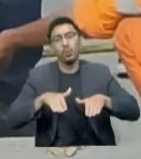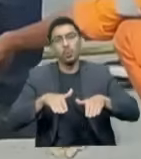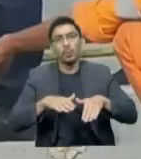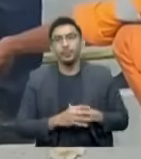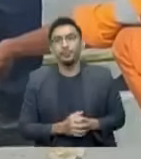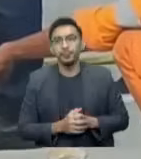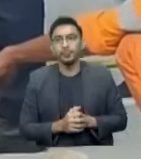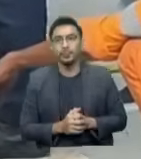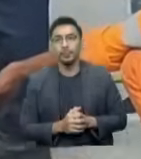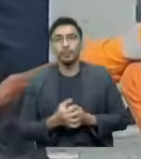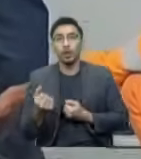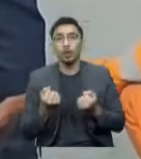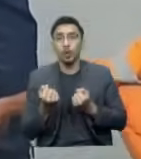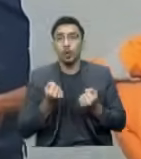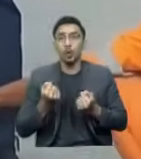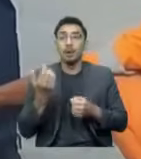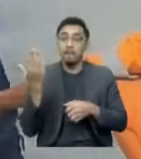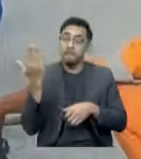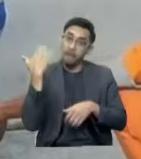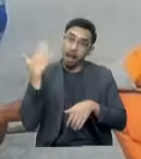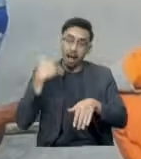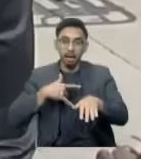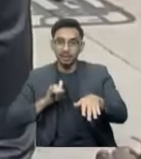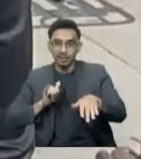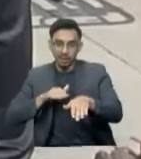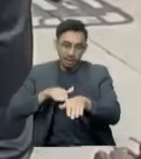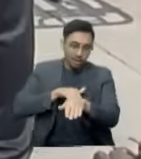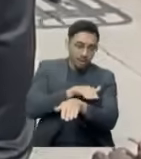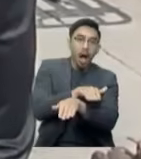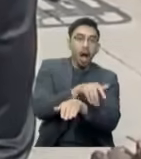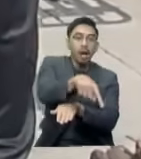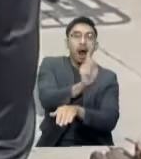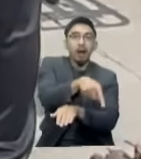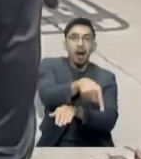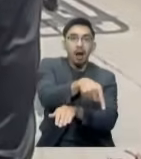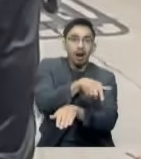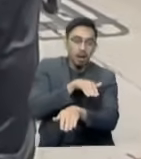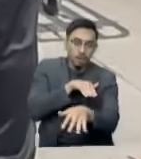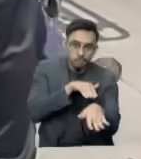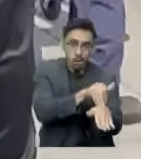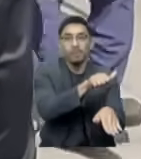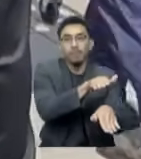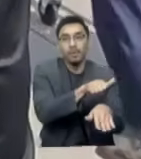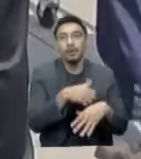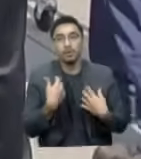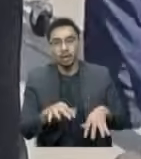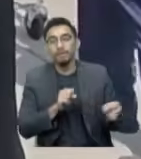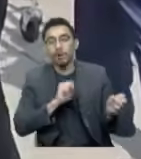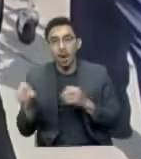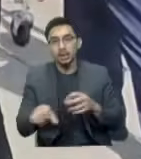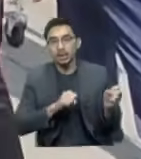Empat truk. Proses evakuasi truk cabai yang terjepit memakan waktu hingga 5 jam. Setelah berhasil dievakuasi, jenazah korban langsung dibawa ke RSUD